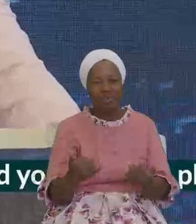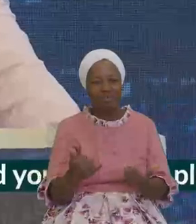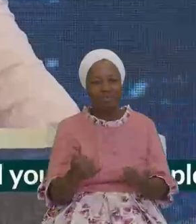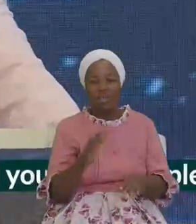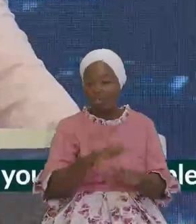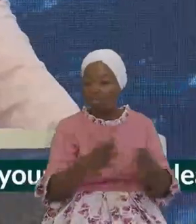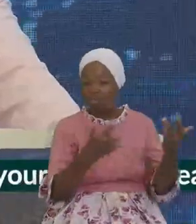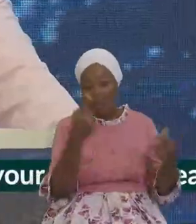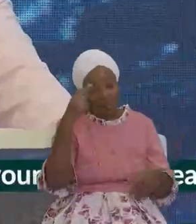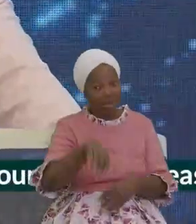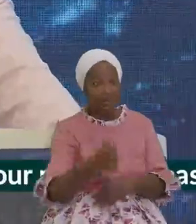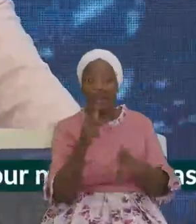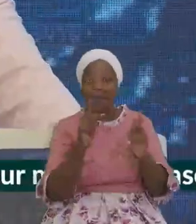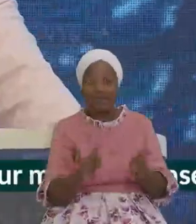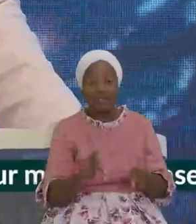Examine-toi.